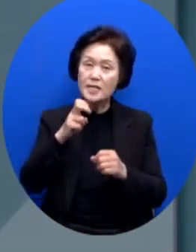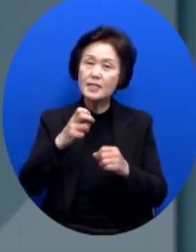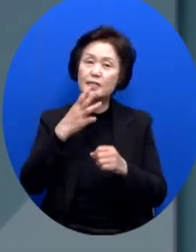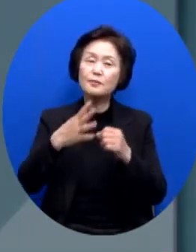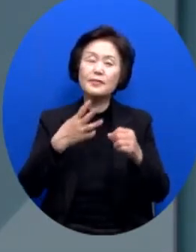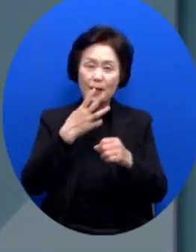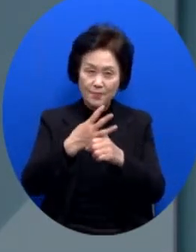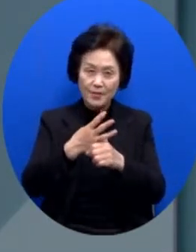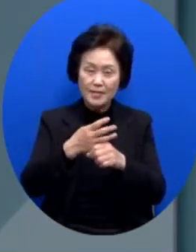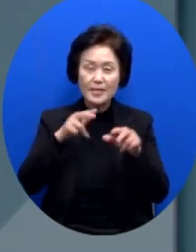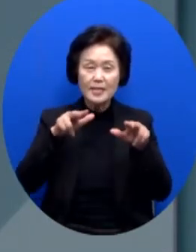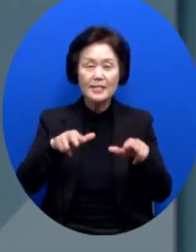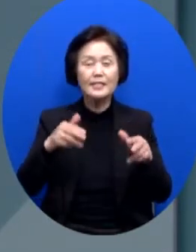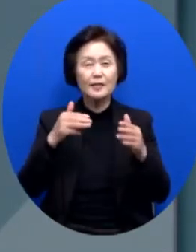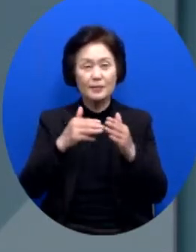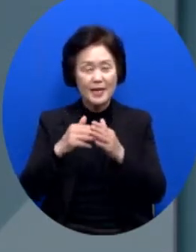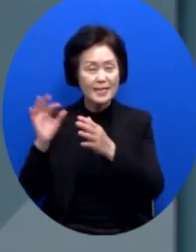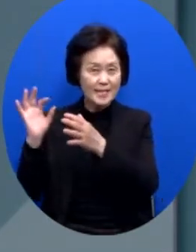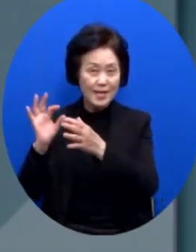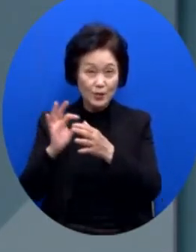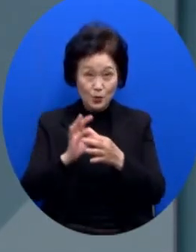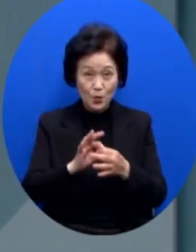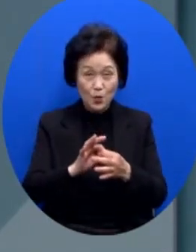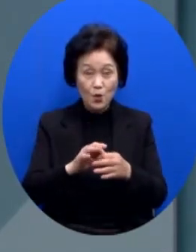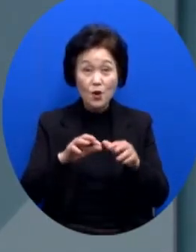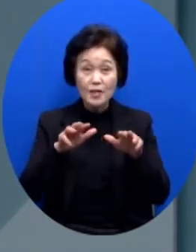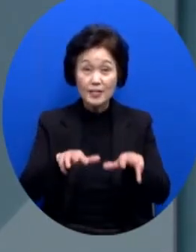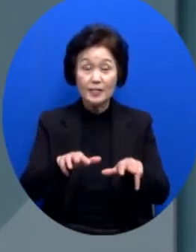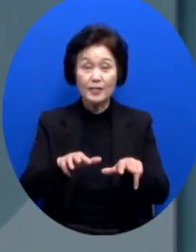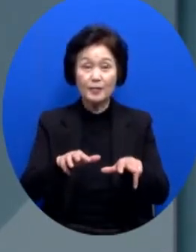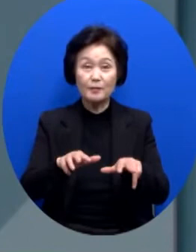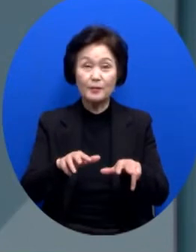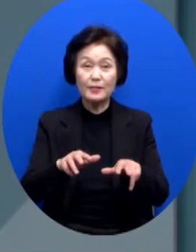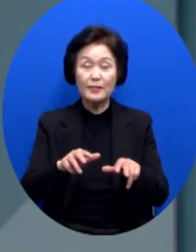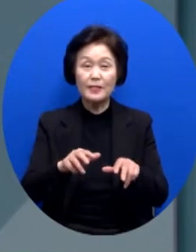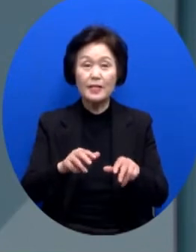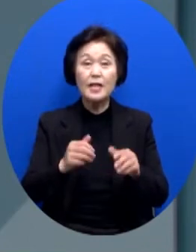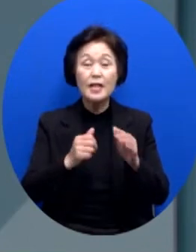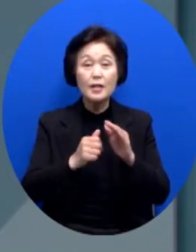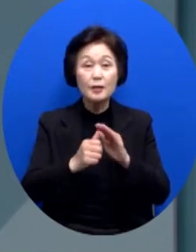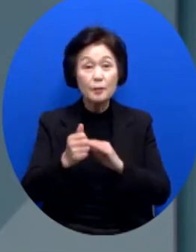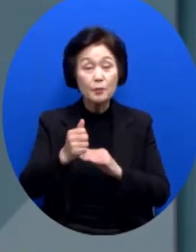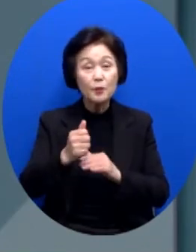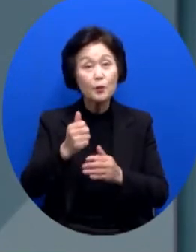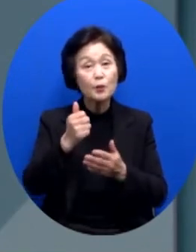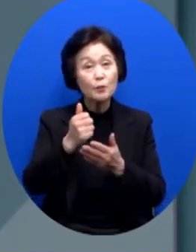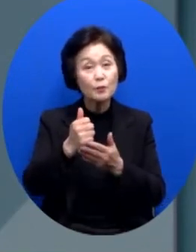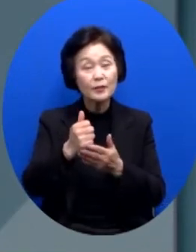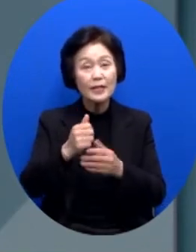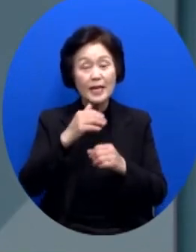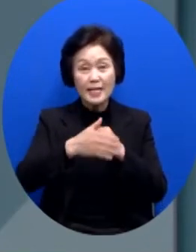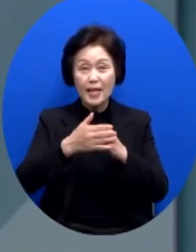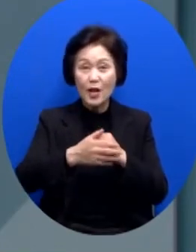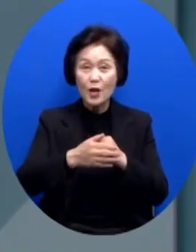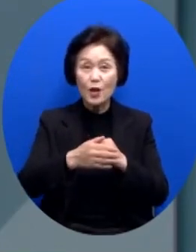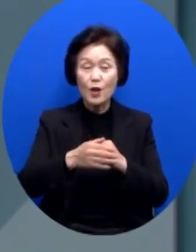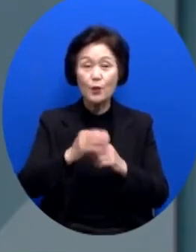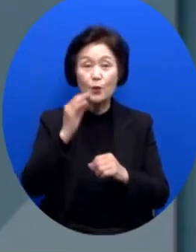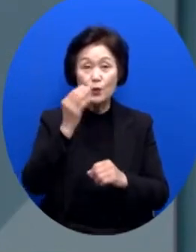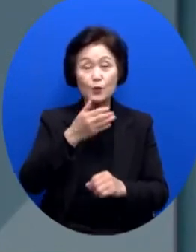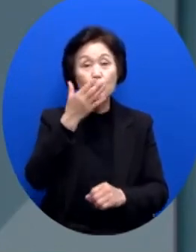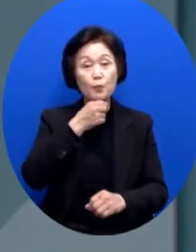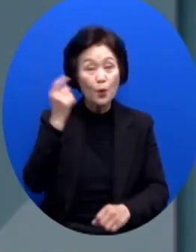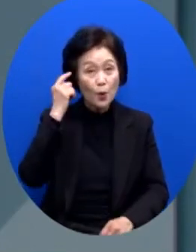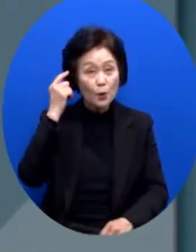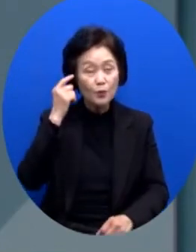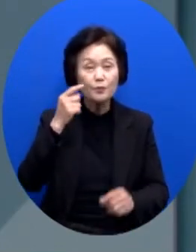지금까지 이어져오고 있습니다 현재로는 어 대표 본부장으로 에 어 대구 신부 0 교회 이건호